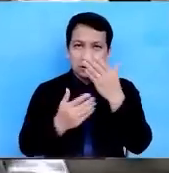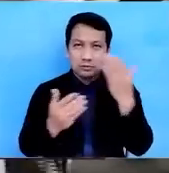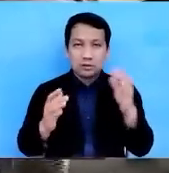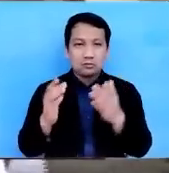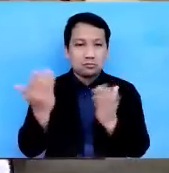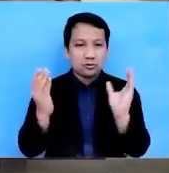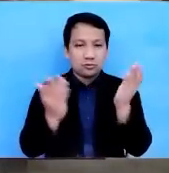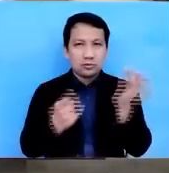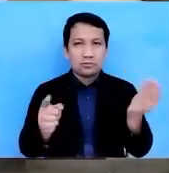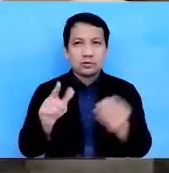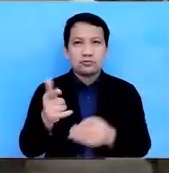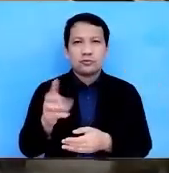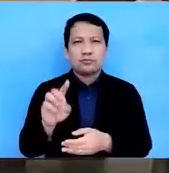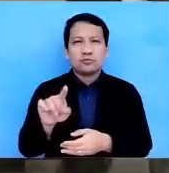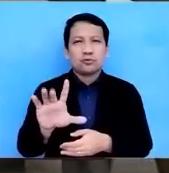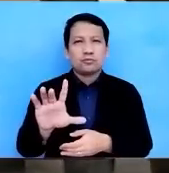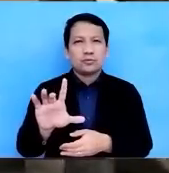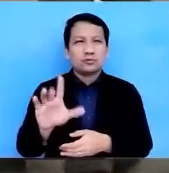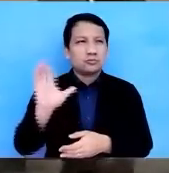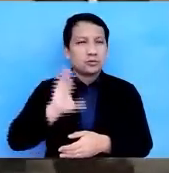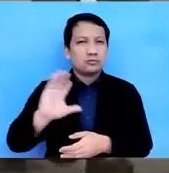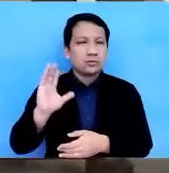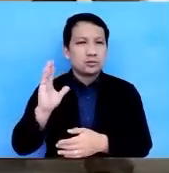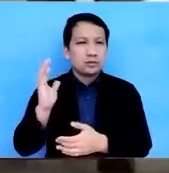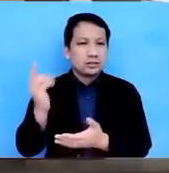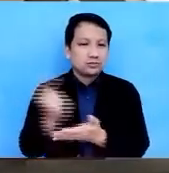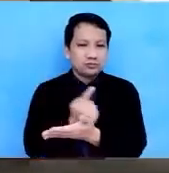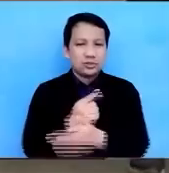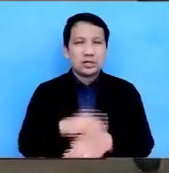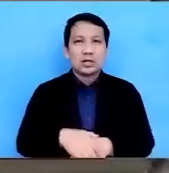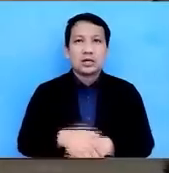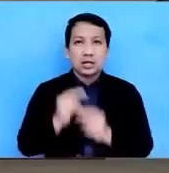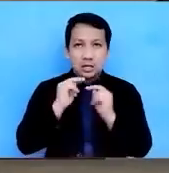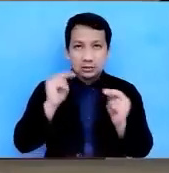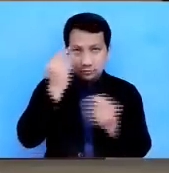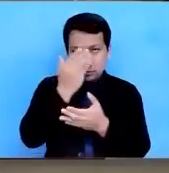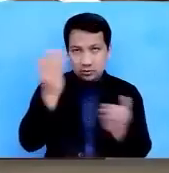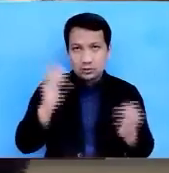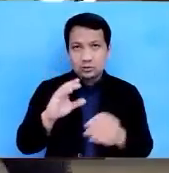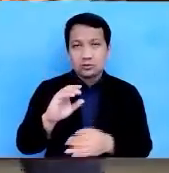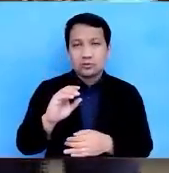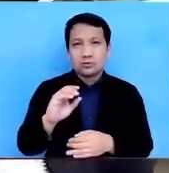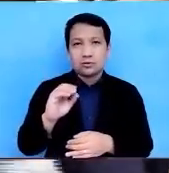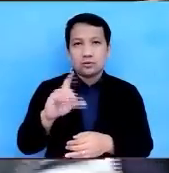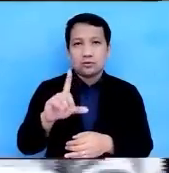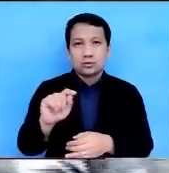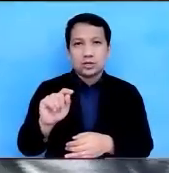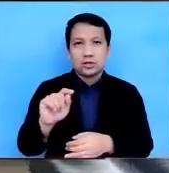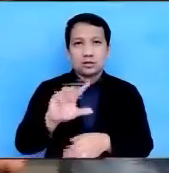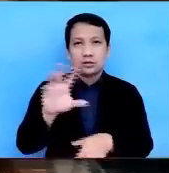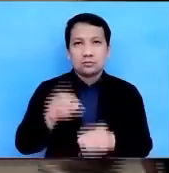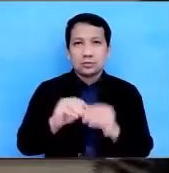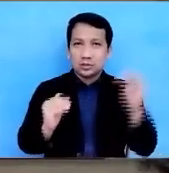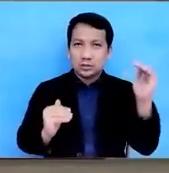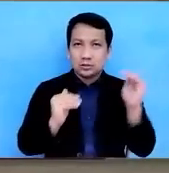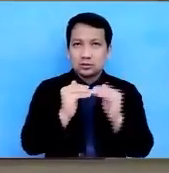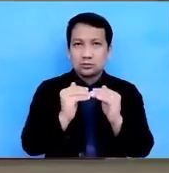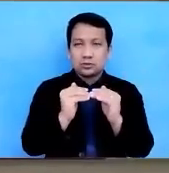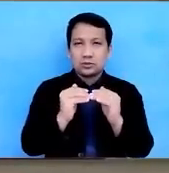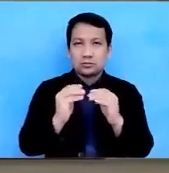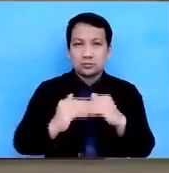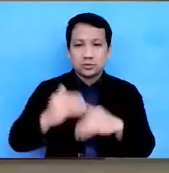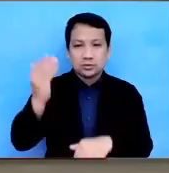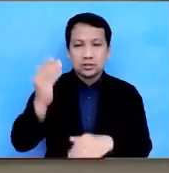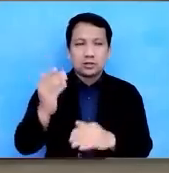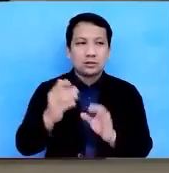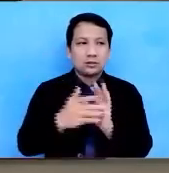yan sa 26.1% noong nakaraang linggo. Ang sabi ng Octa Research Group, posibleng naabot na raw natin ang peak ng pagtaas